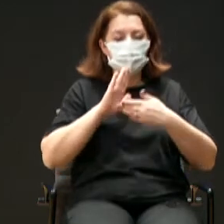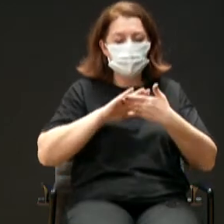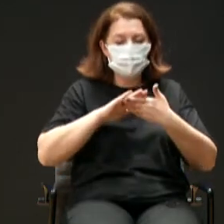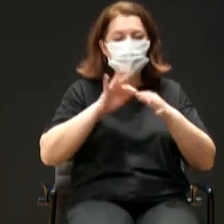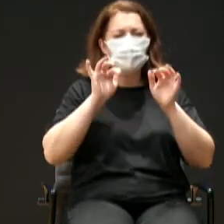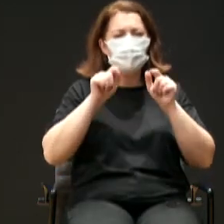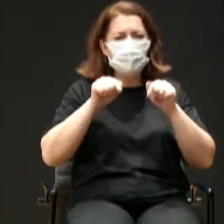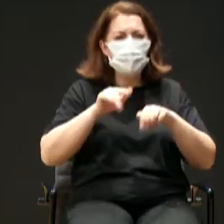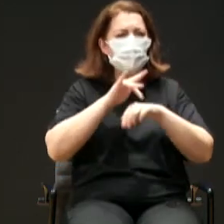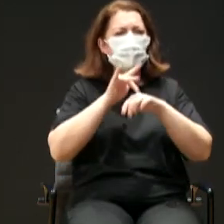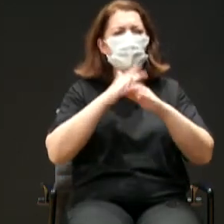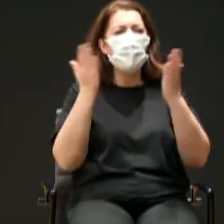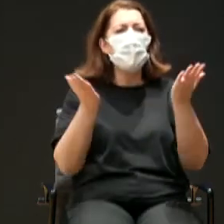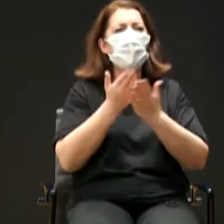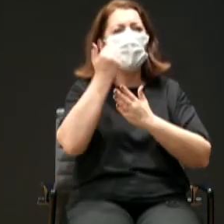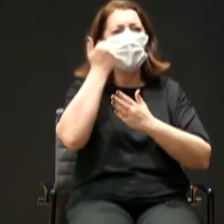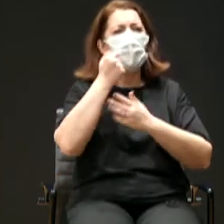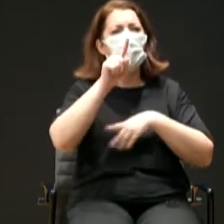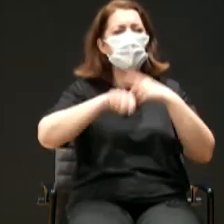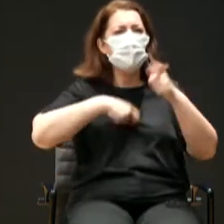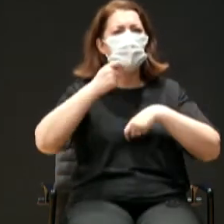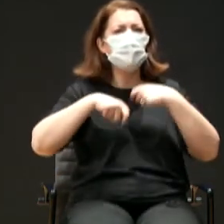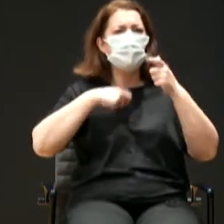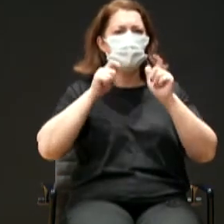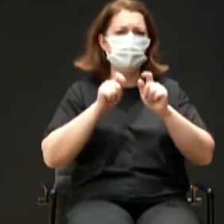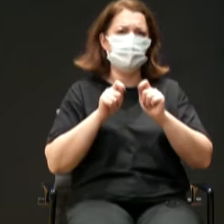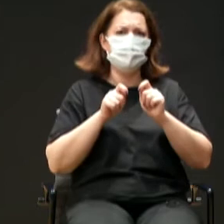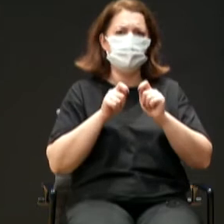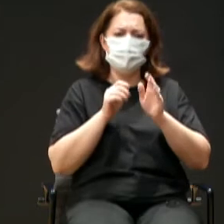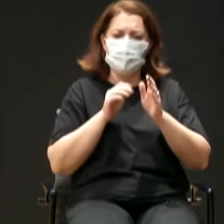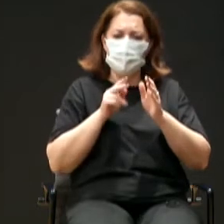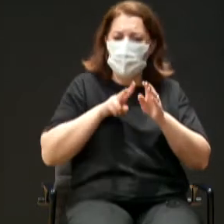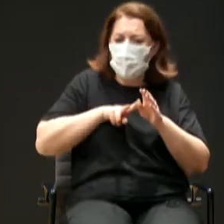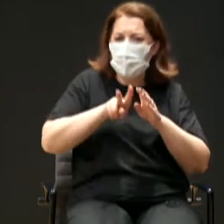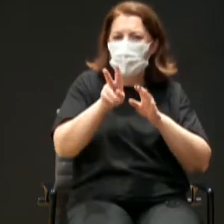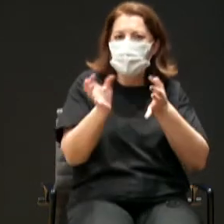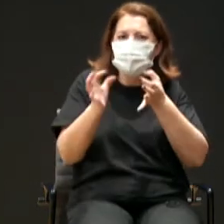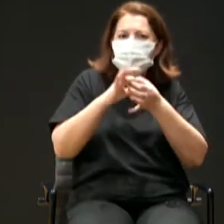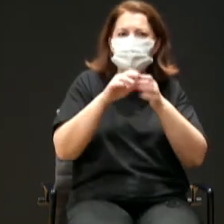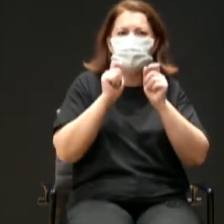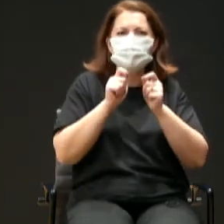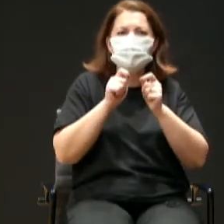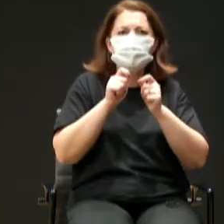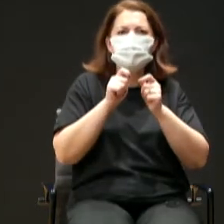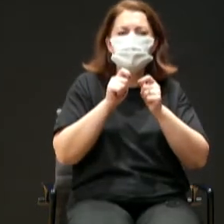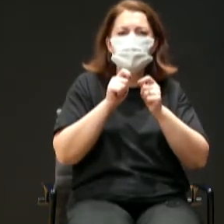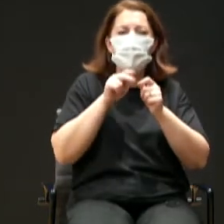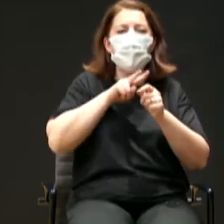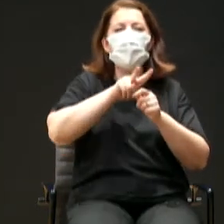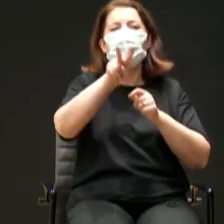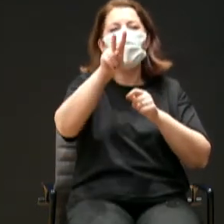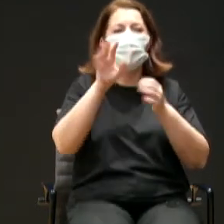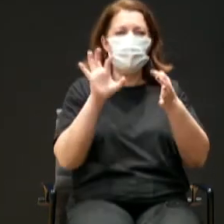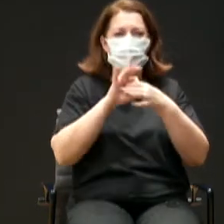hala yalan atıyorsunuz. Viyadük ve bağlantı yolu yapılıyor. Kanal temeli atıldı diyorsunuz. Ya